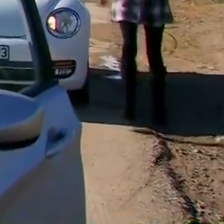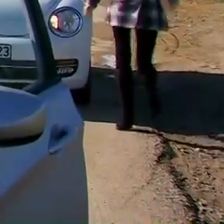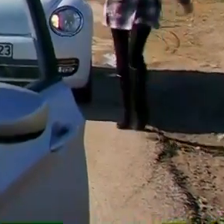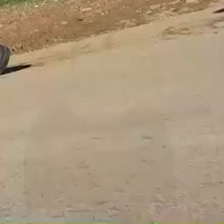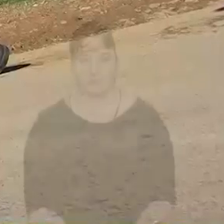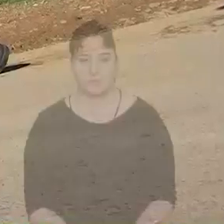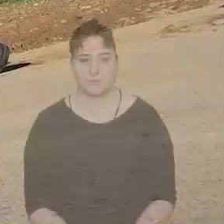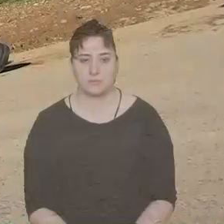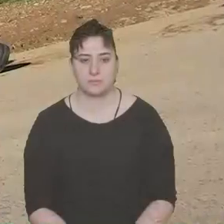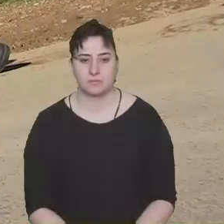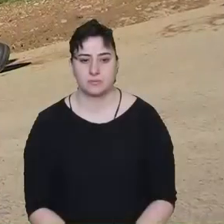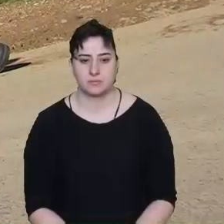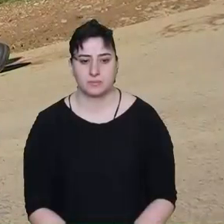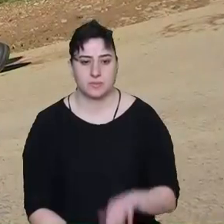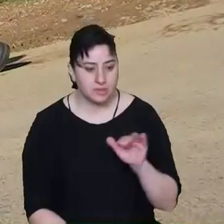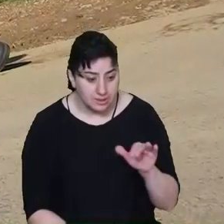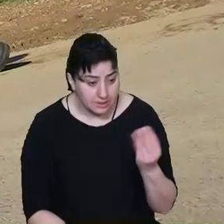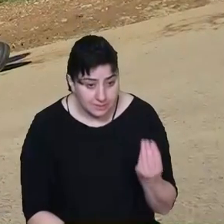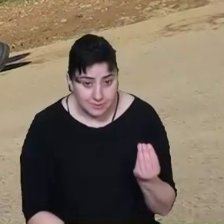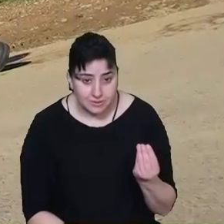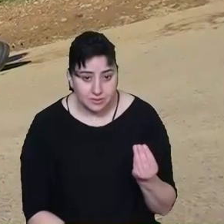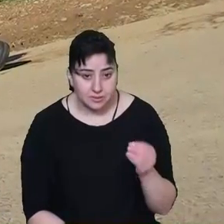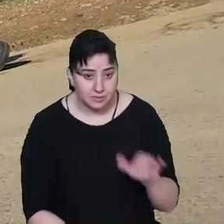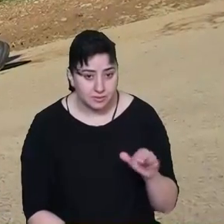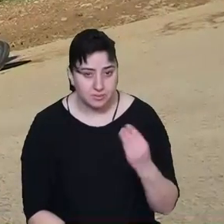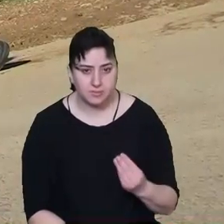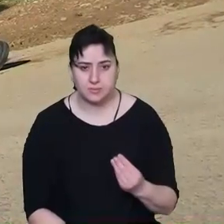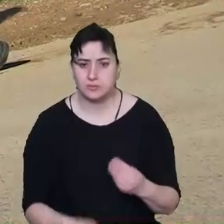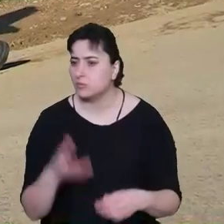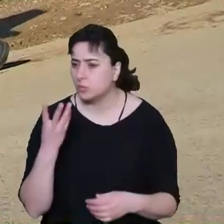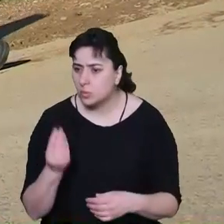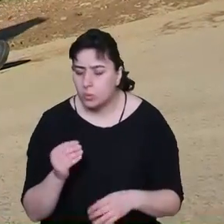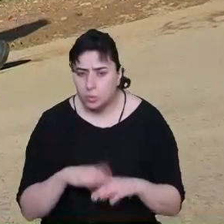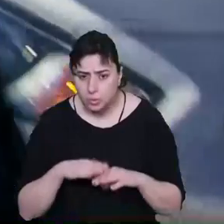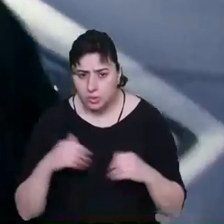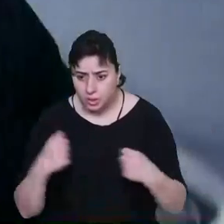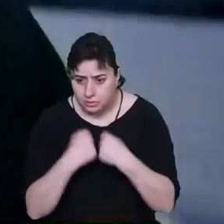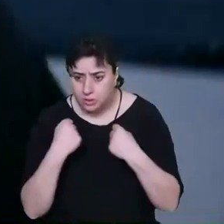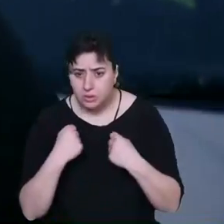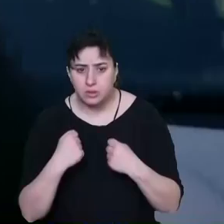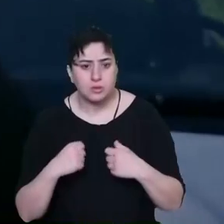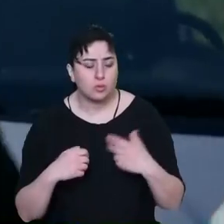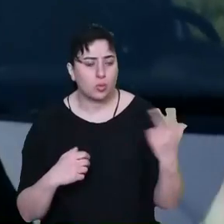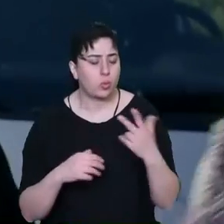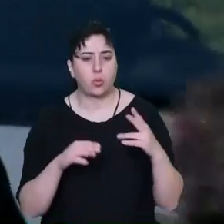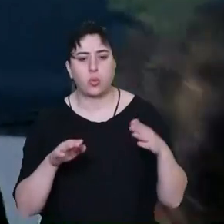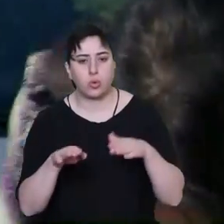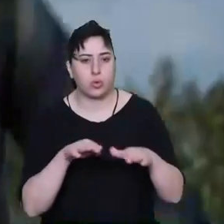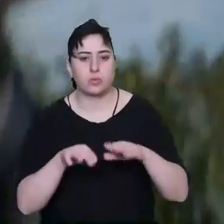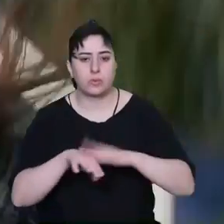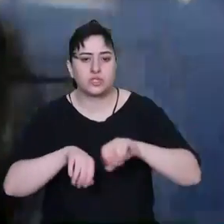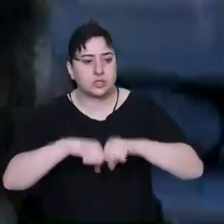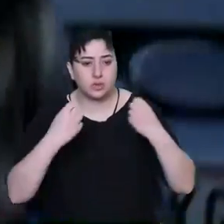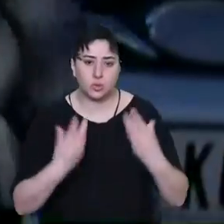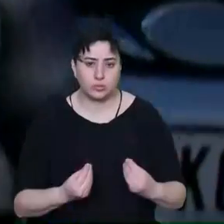Bir adam yüzüstü yere uzanmış. Birader iyi misin? Birader. Hayırdır, ne oldu? Kaza mı oldu? Bir dönemime çıktı, duramadım. Bacak kırıldı herhalde.